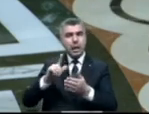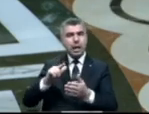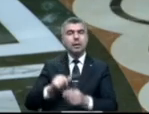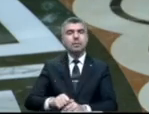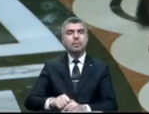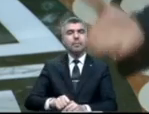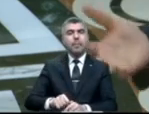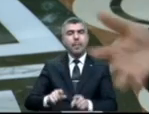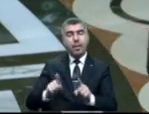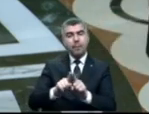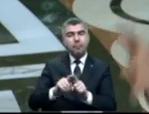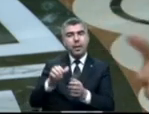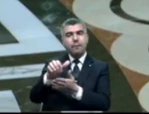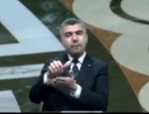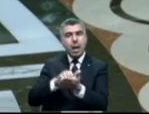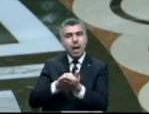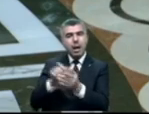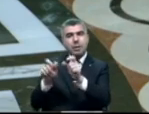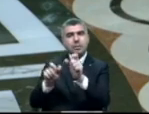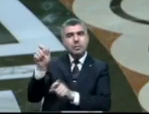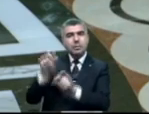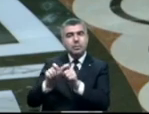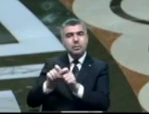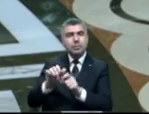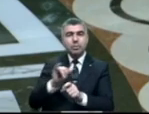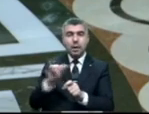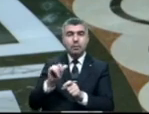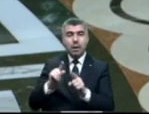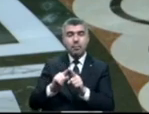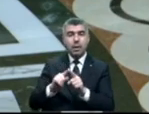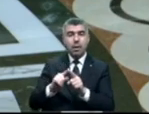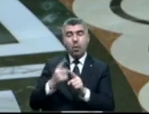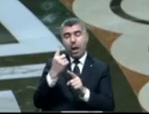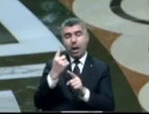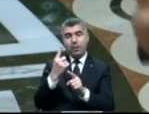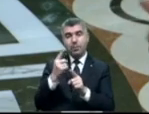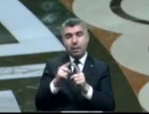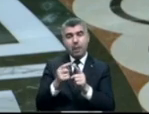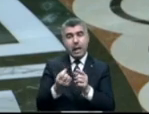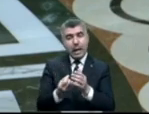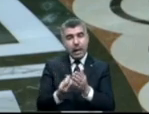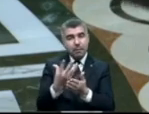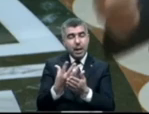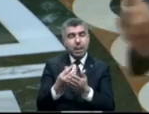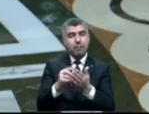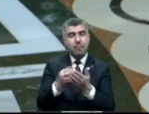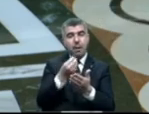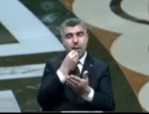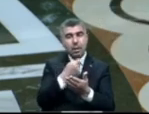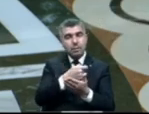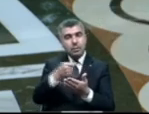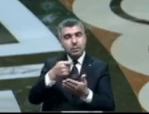ملي كيكون عندك حتى الفلاح حتى الكساب راه ما يمكنلوش يعيش غير على علف واحد، غير على خصو الربيع، خصو التبان، خصو هذه،